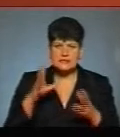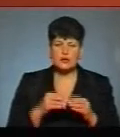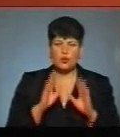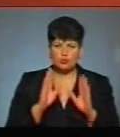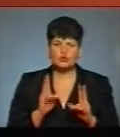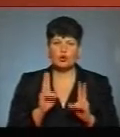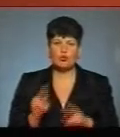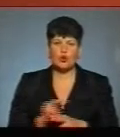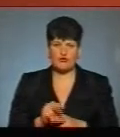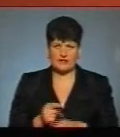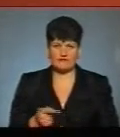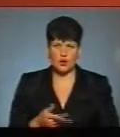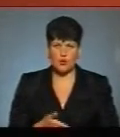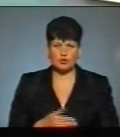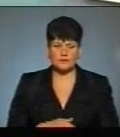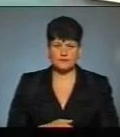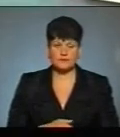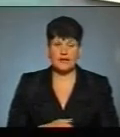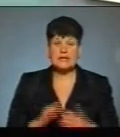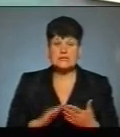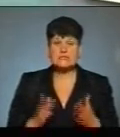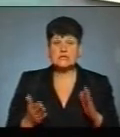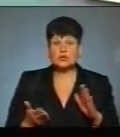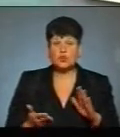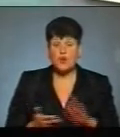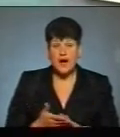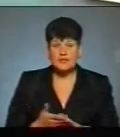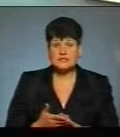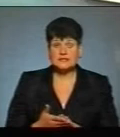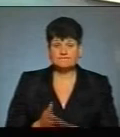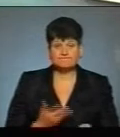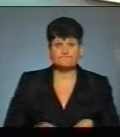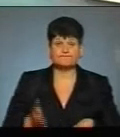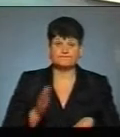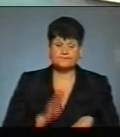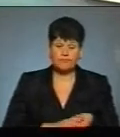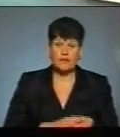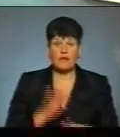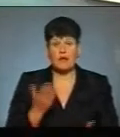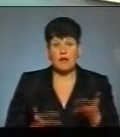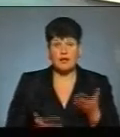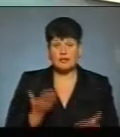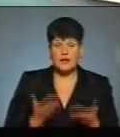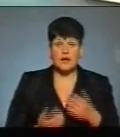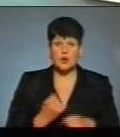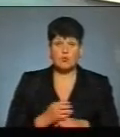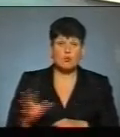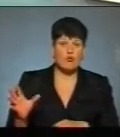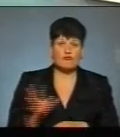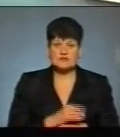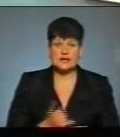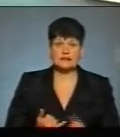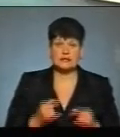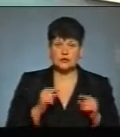у Тернополі? Ну, ситуація напружена, але робимо все задля того, щоб